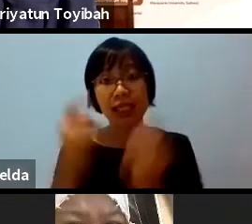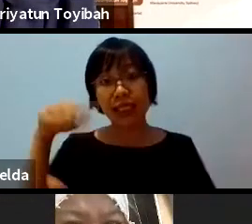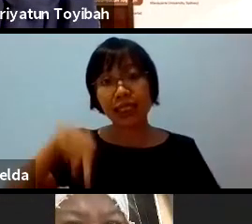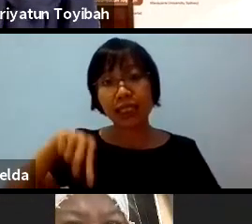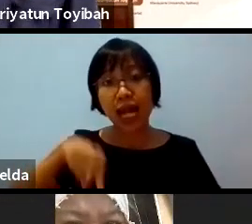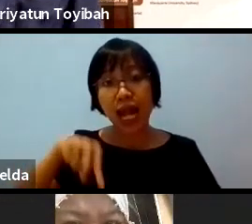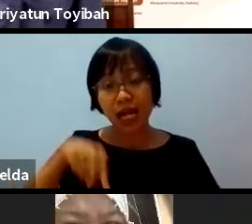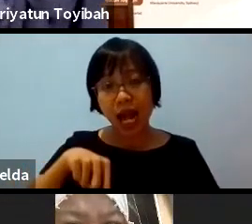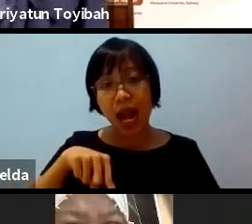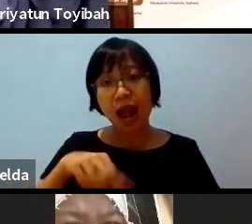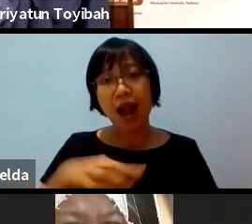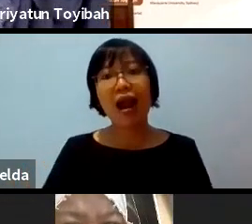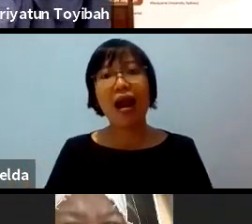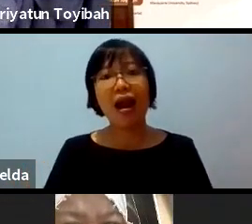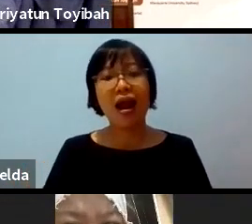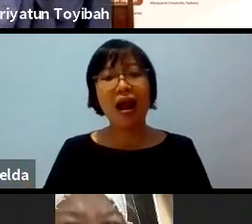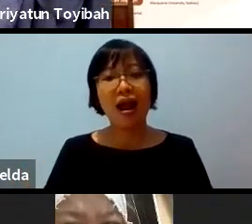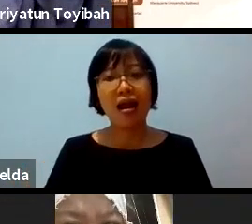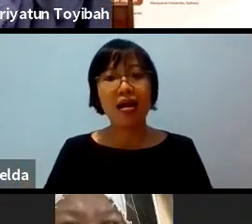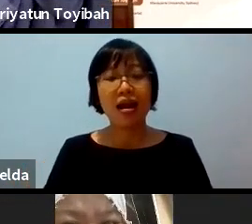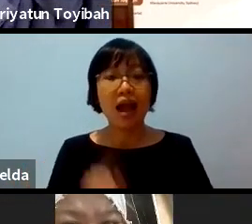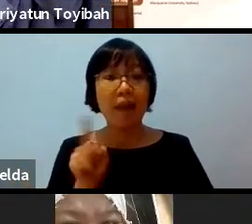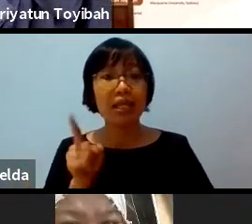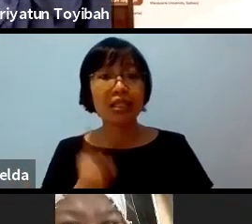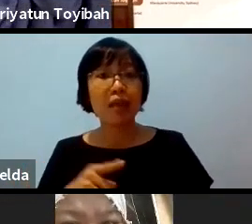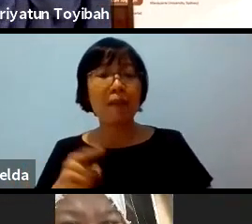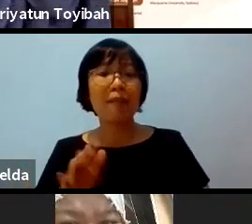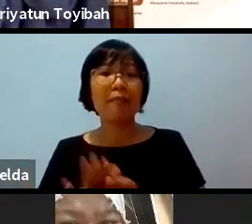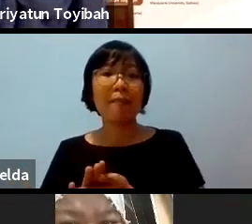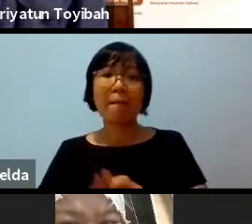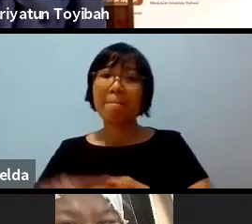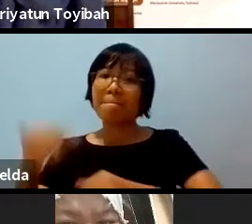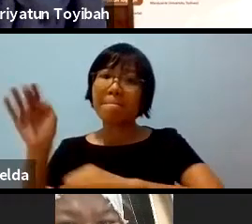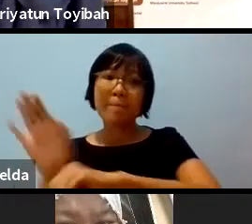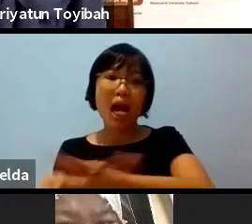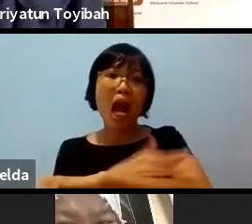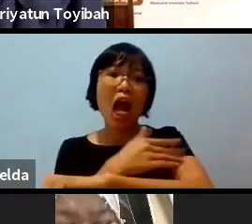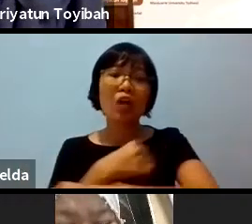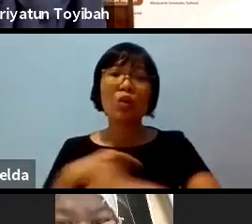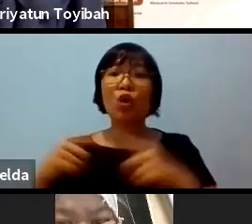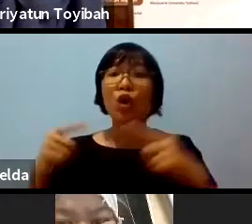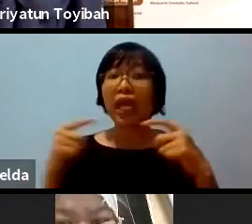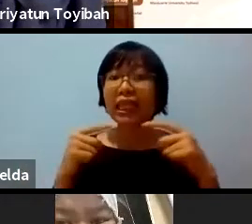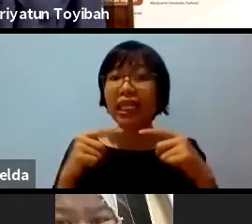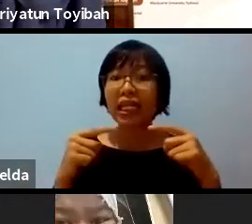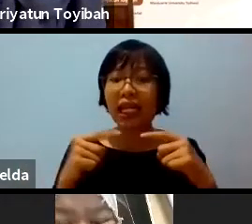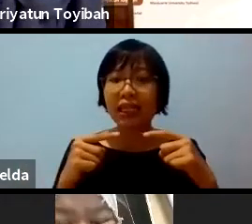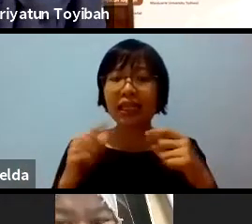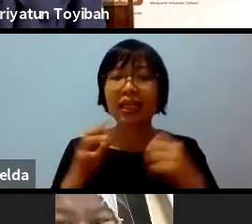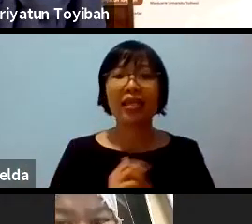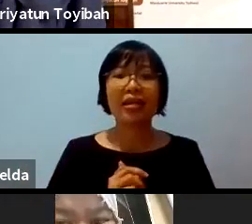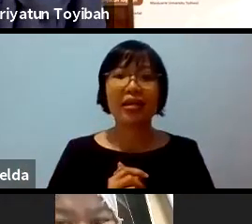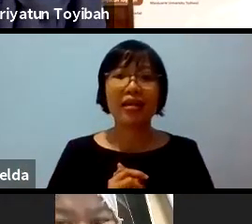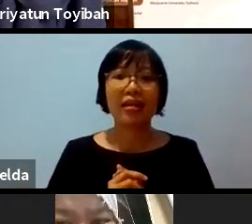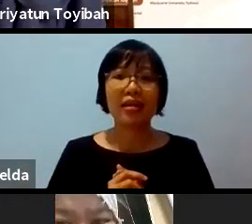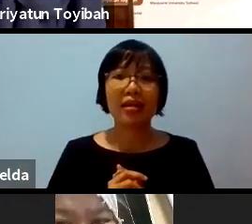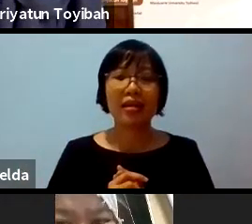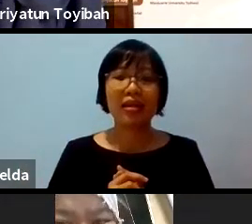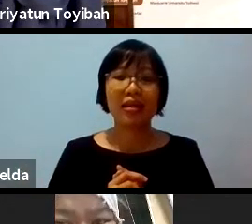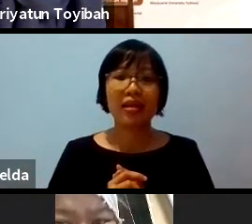pengaruh internet dan sebagainya itu sudah lebih terbuka, tetapi akhirnya menjadi rusak karena memang nilai yang menggait,